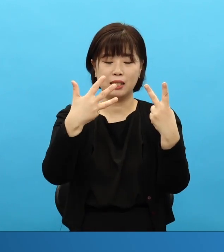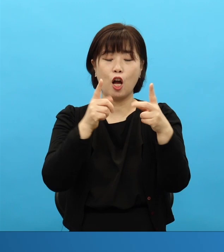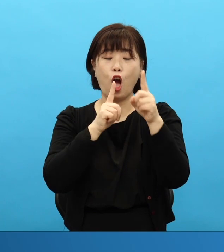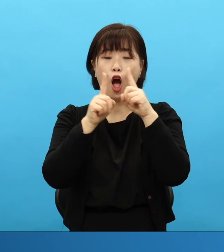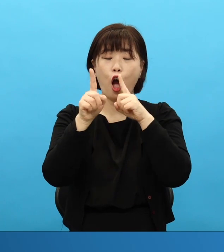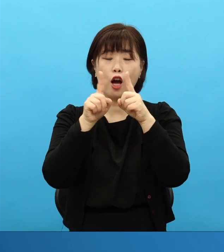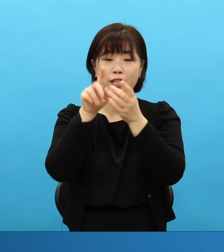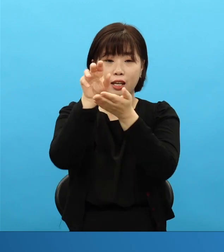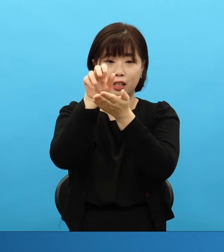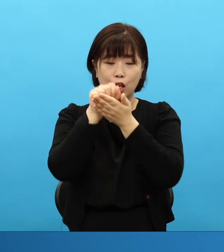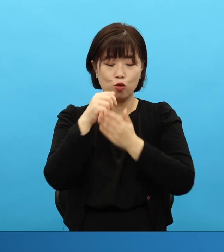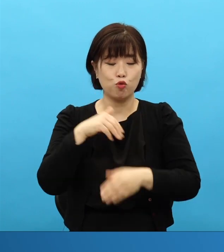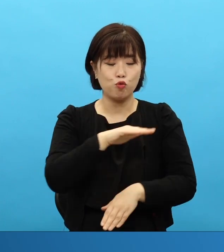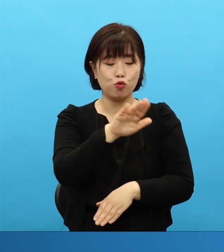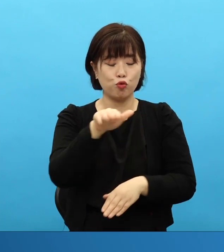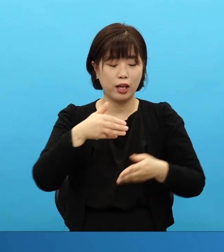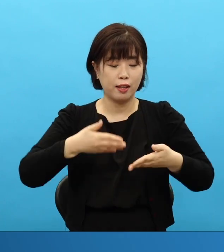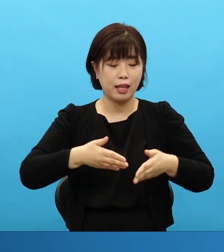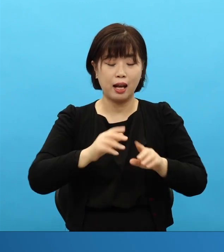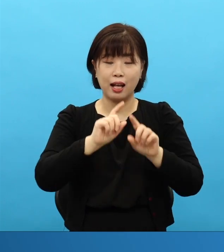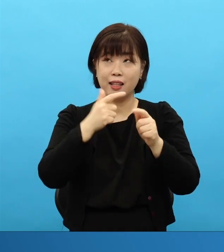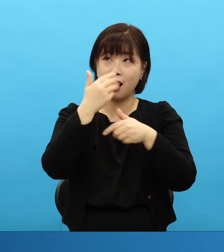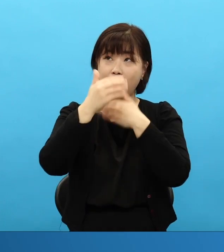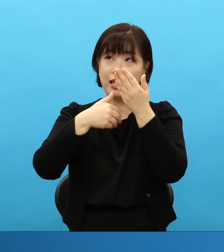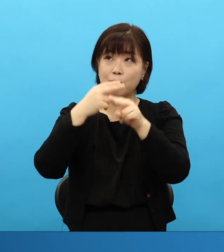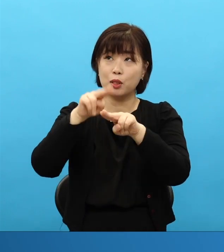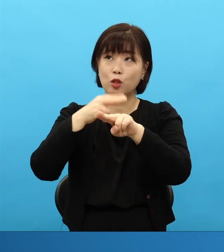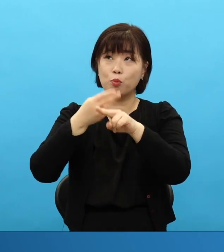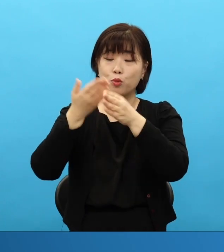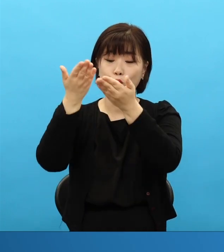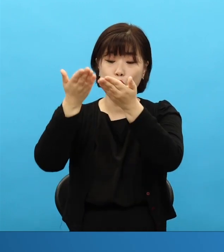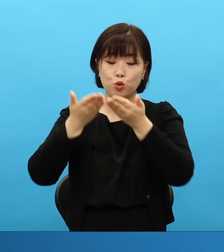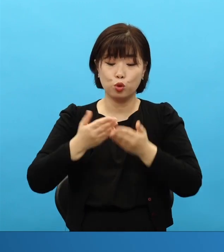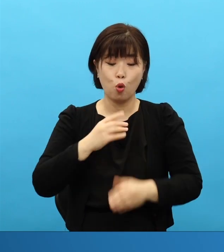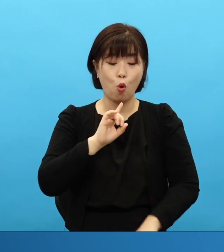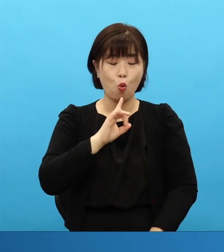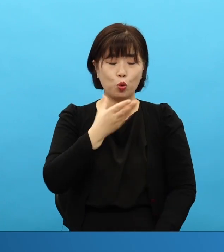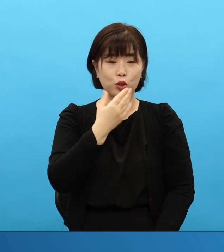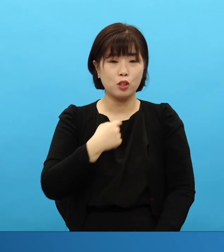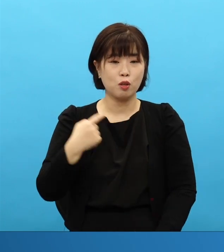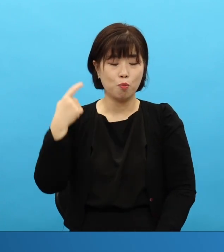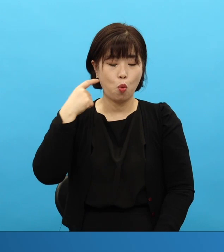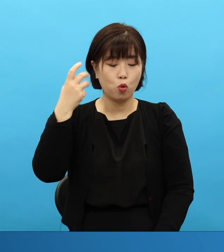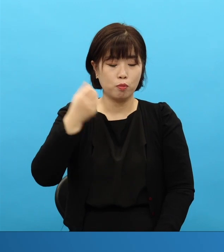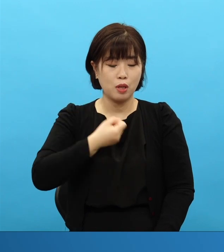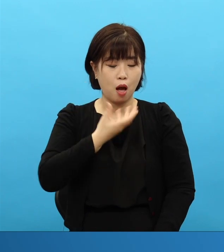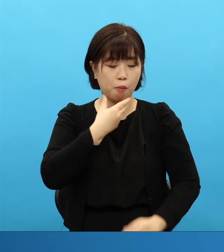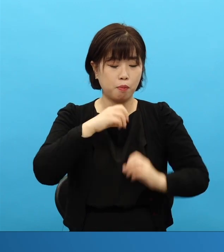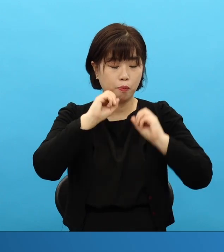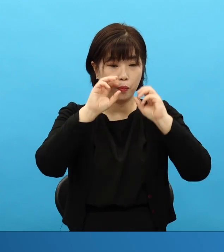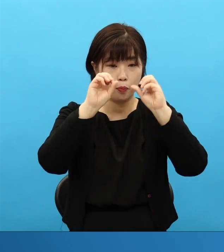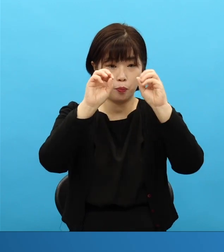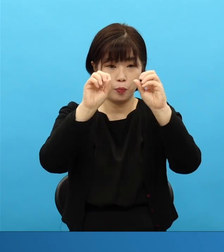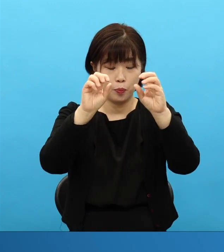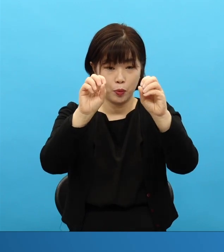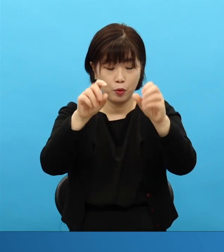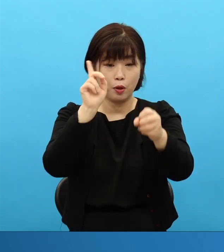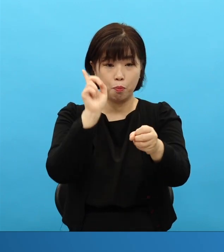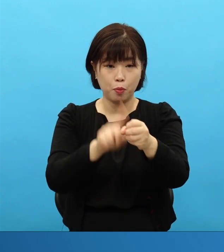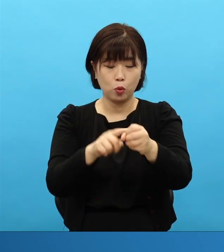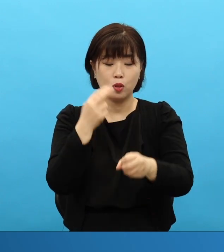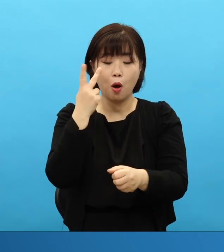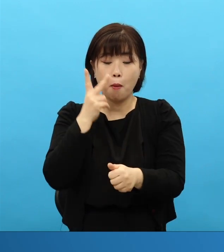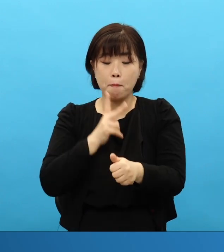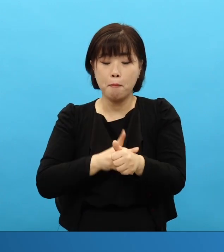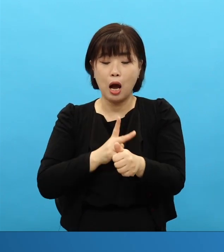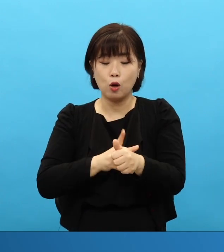우리에게서 난 것이 아닌 하나님의 선물로 받은 오직 복음을 전하기 위해 바울이